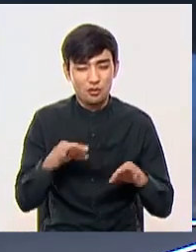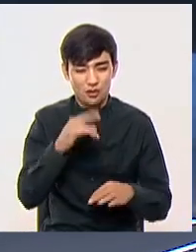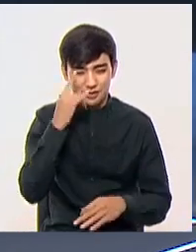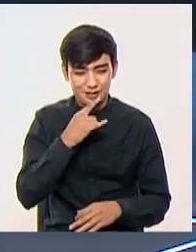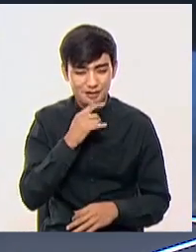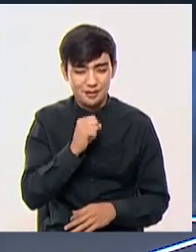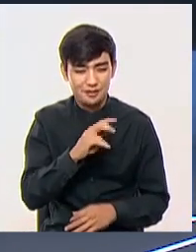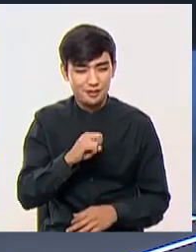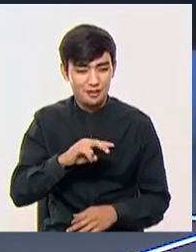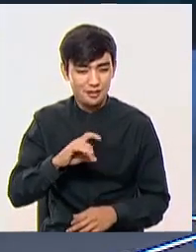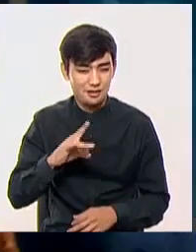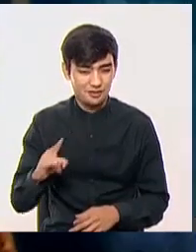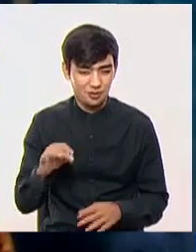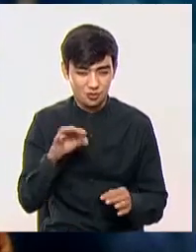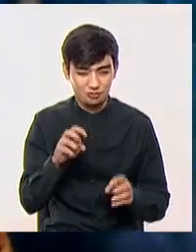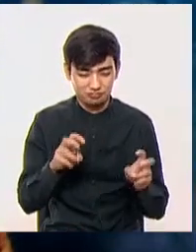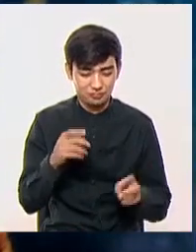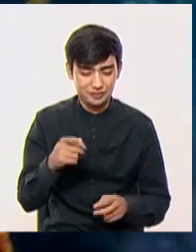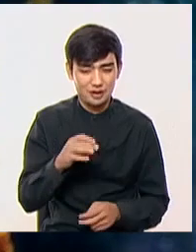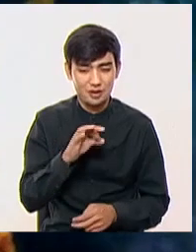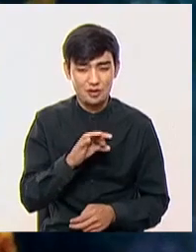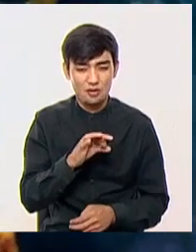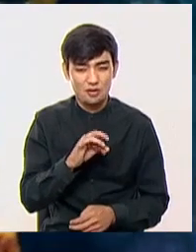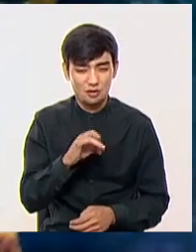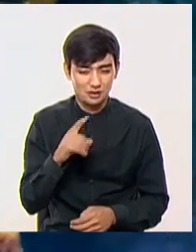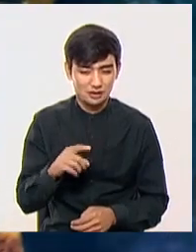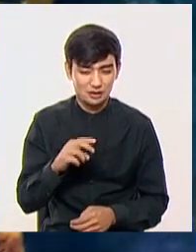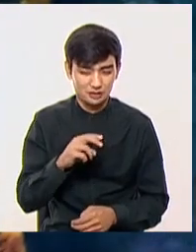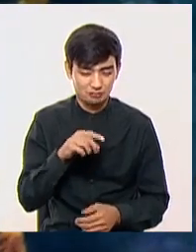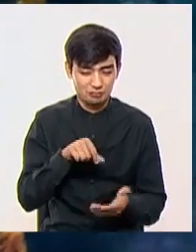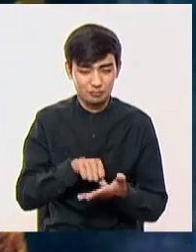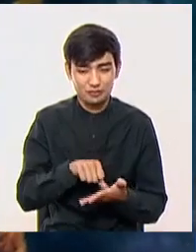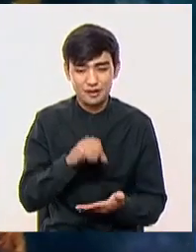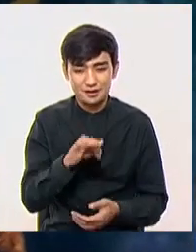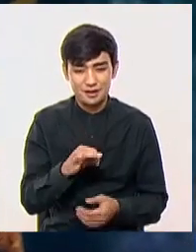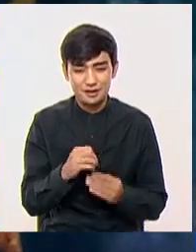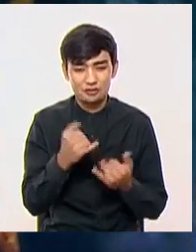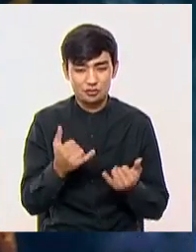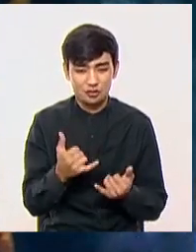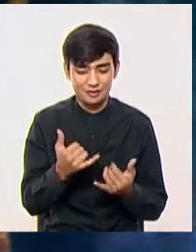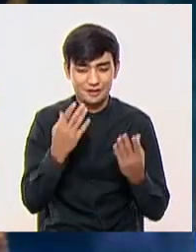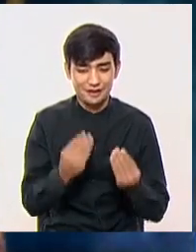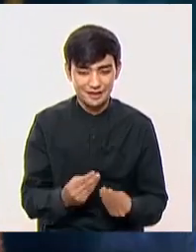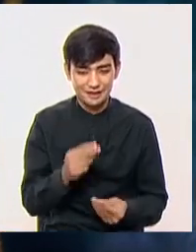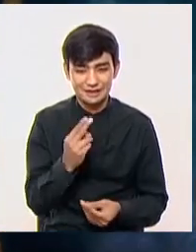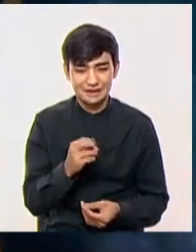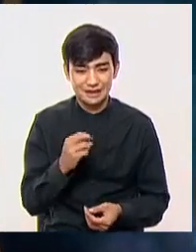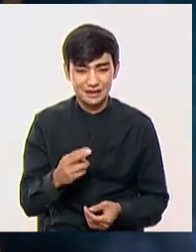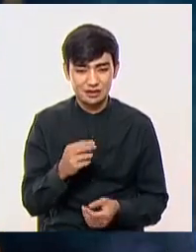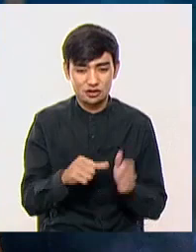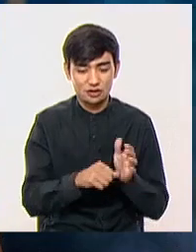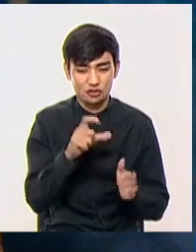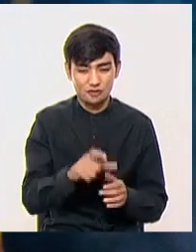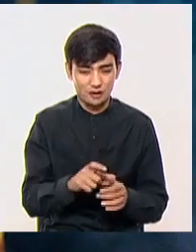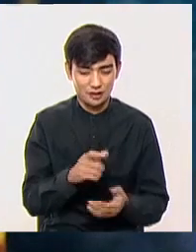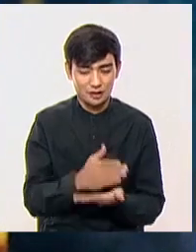от партии ОСДП. Отмечу, из 12 ранее заявленных претендентов ЦИК на сегодняшний день пропустил 6